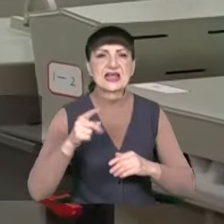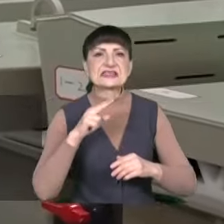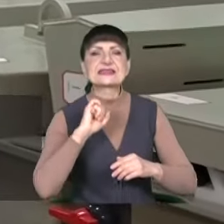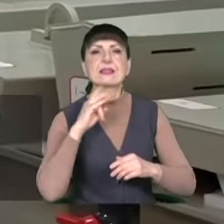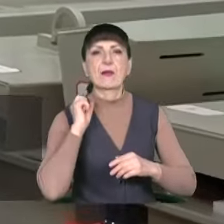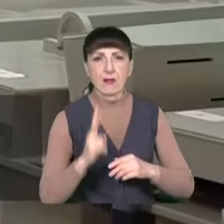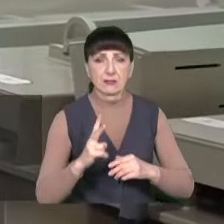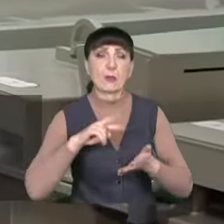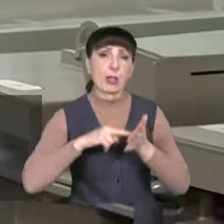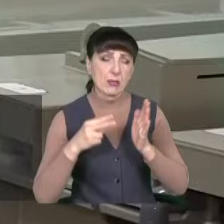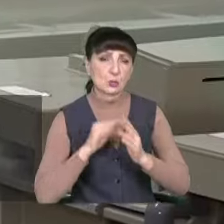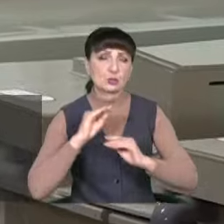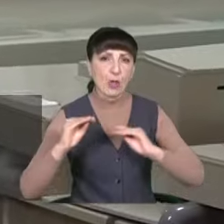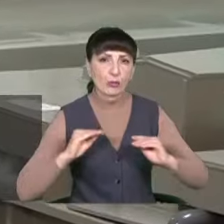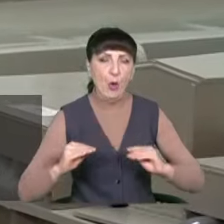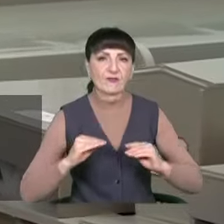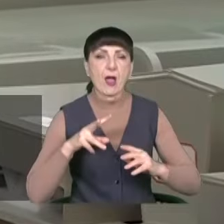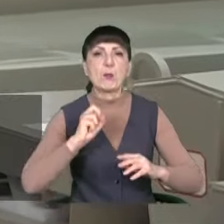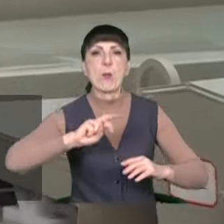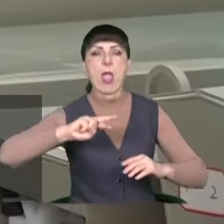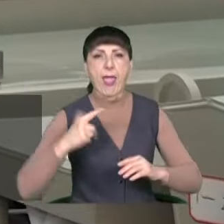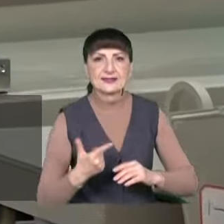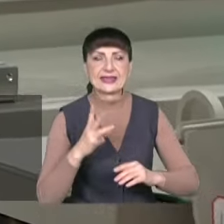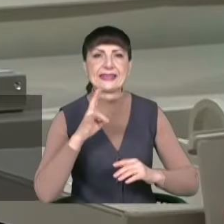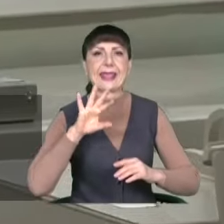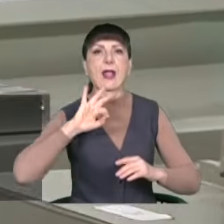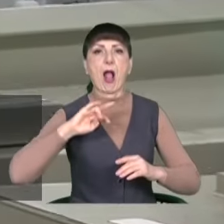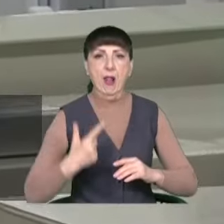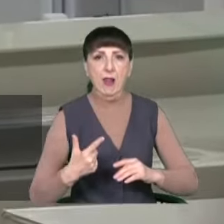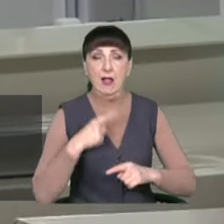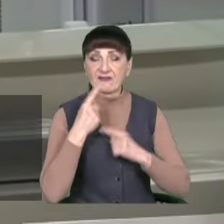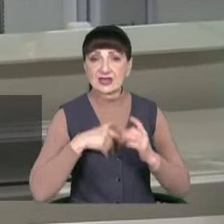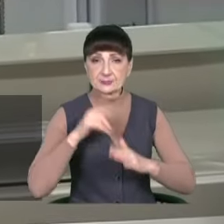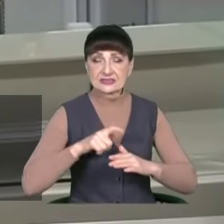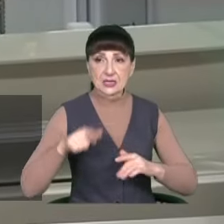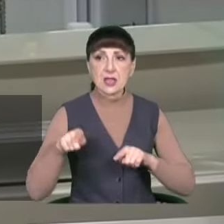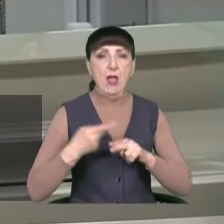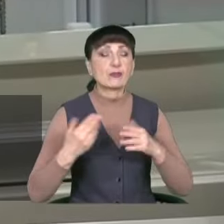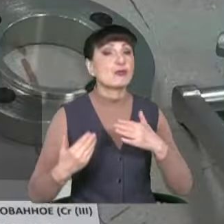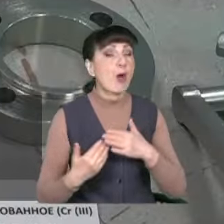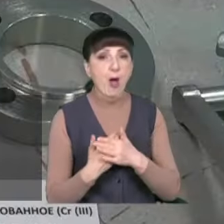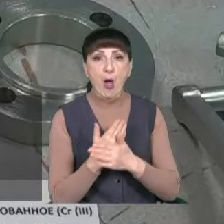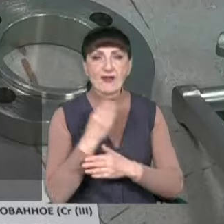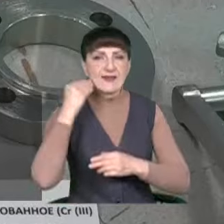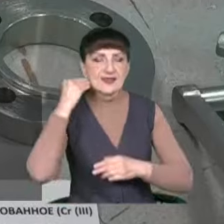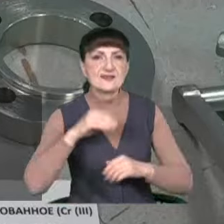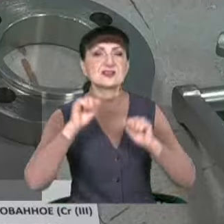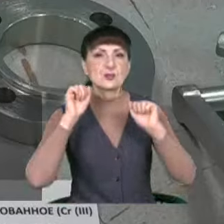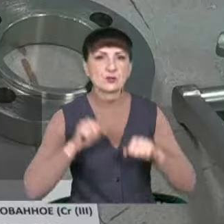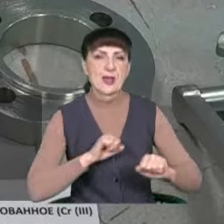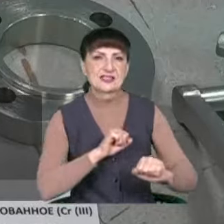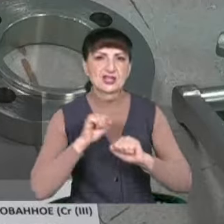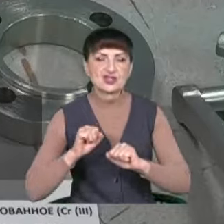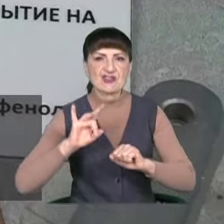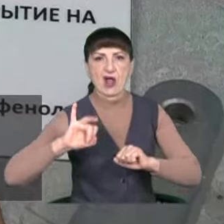также планируется установка линии меднения и никелирования. Как отмечают специалисты, это новый и эффективный способ защиты